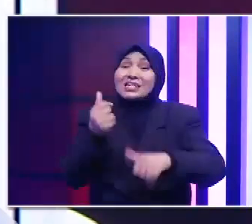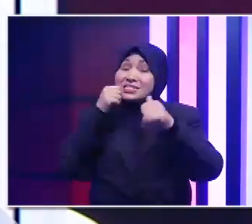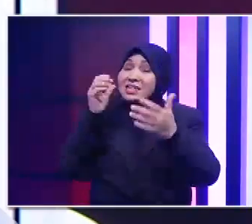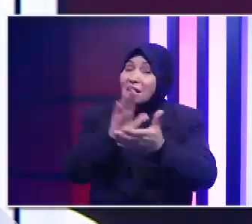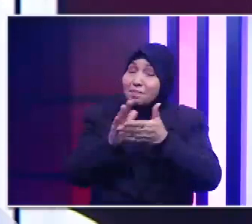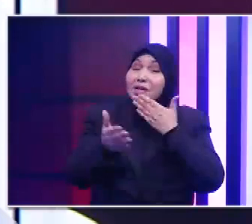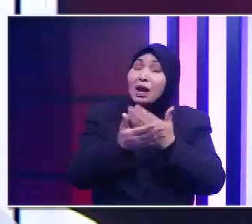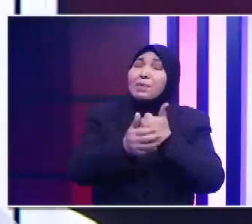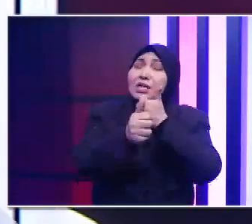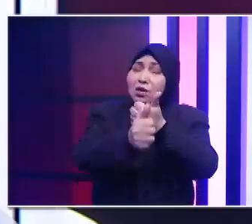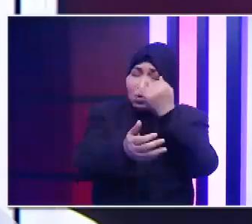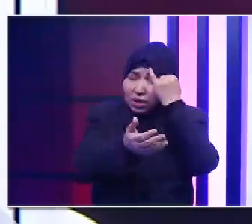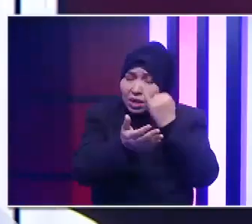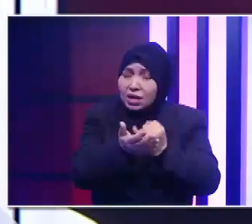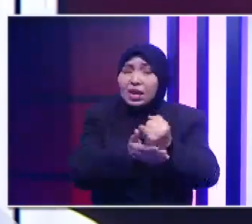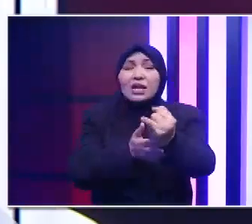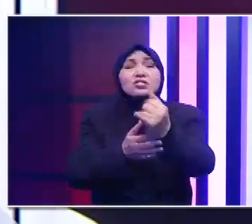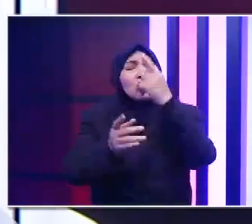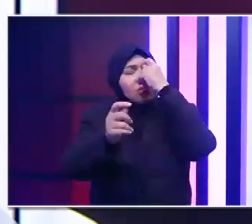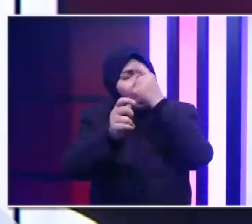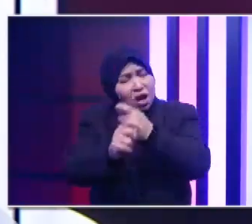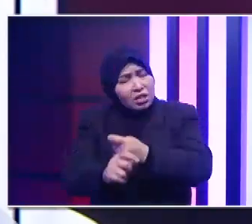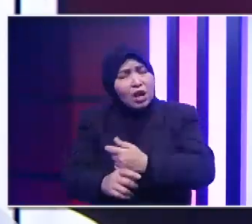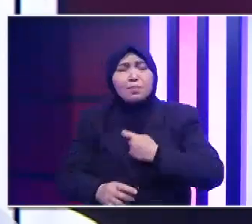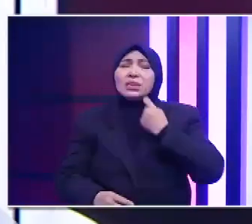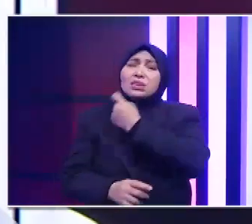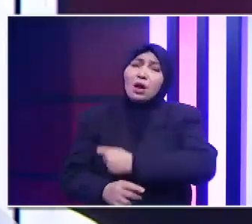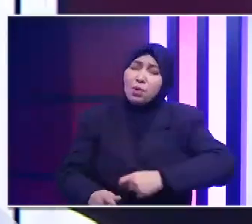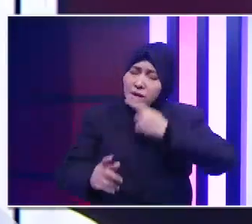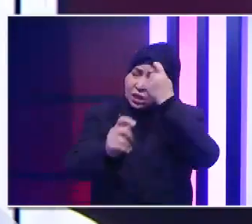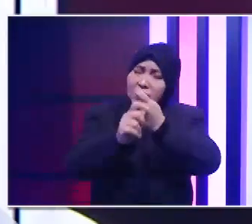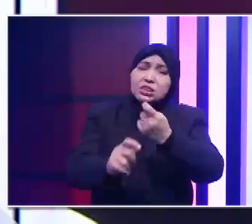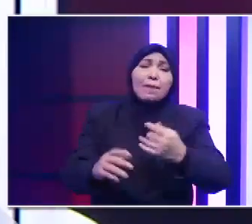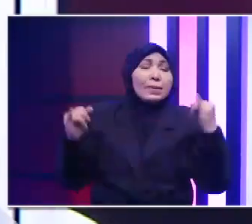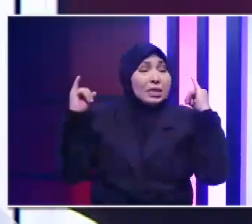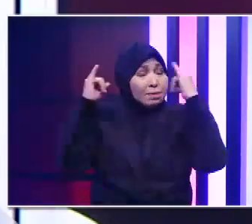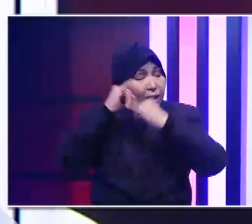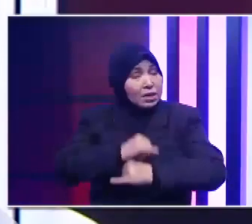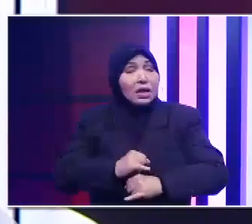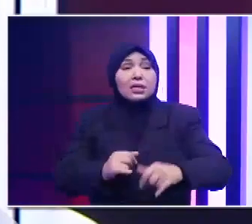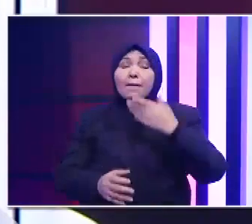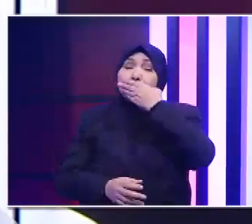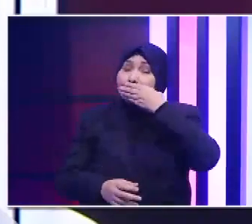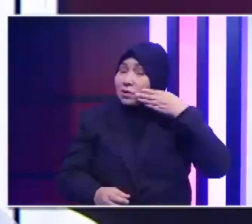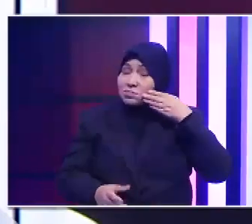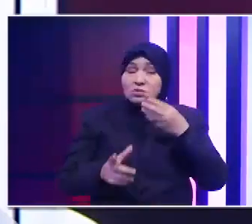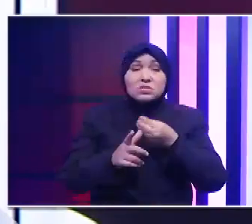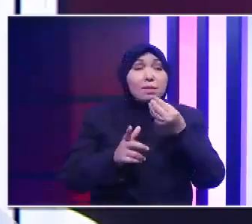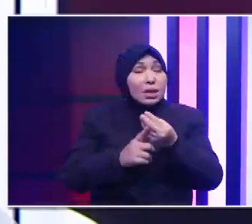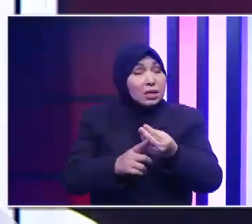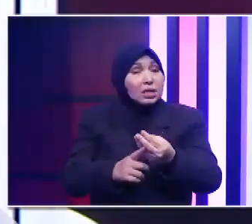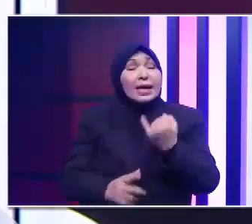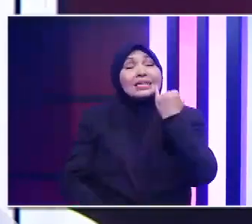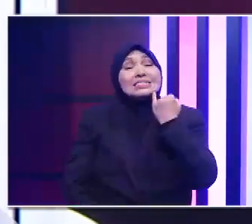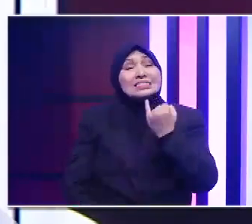menurut perintah yang ikhlas image yang taat yang bertaubat yang tetap beribadah yang berpuasa sesama ada yang